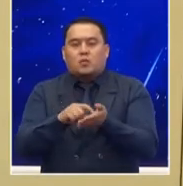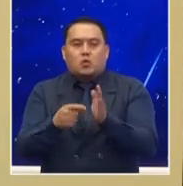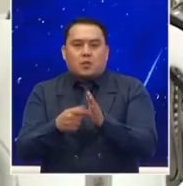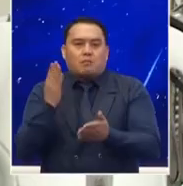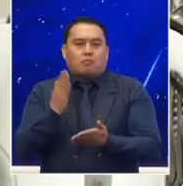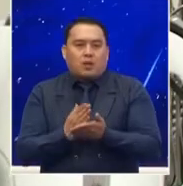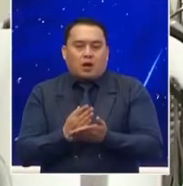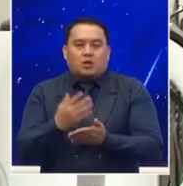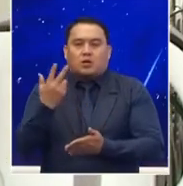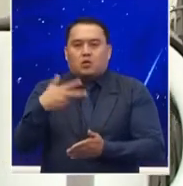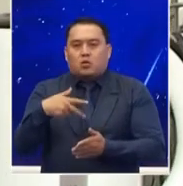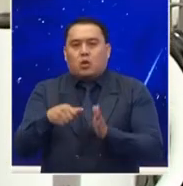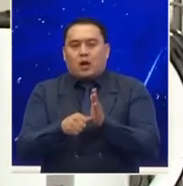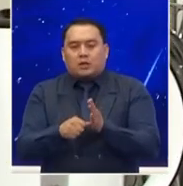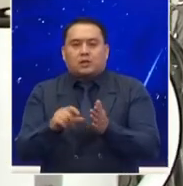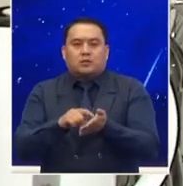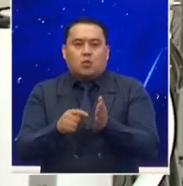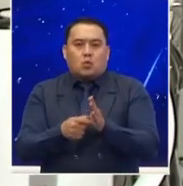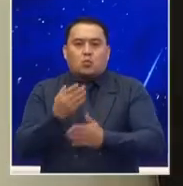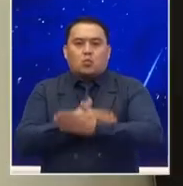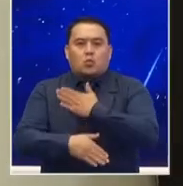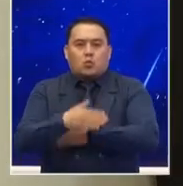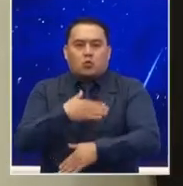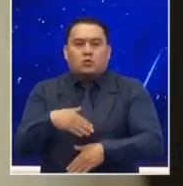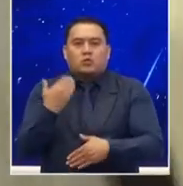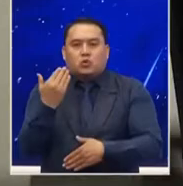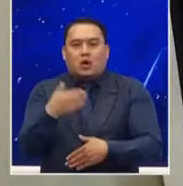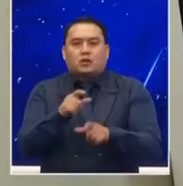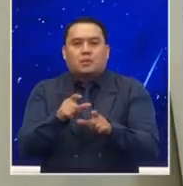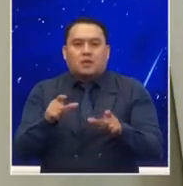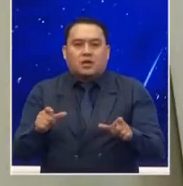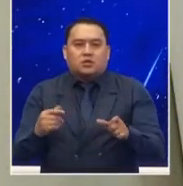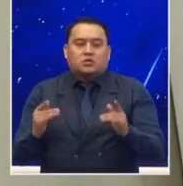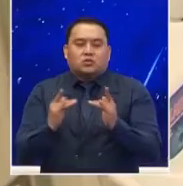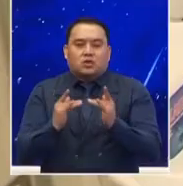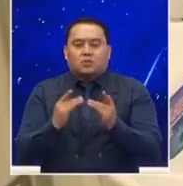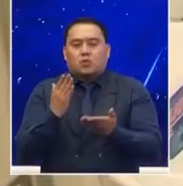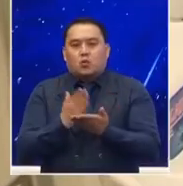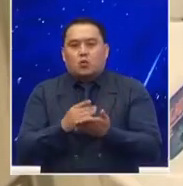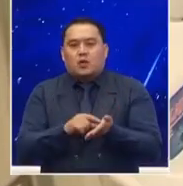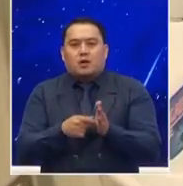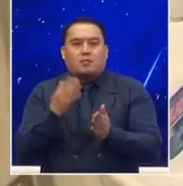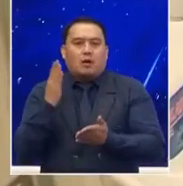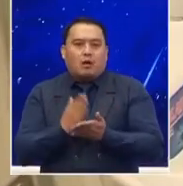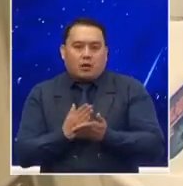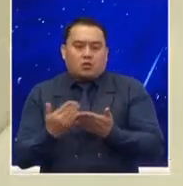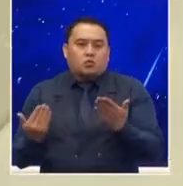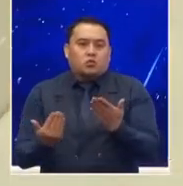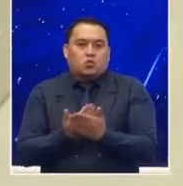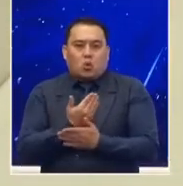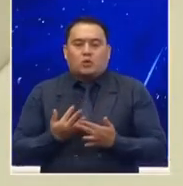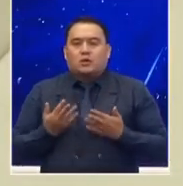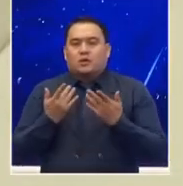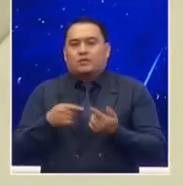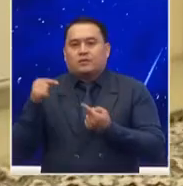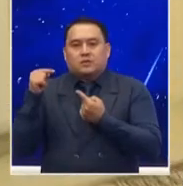3 кісілік 56 секциядан тұрады. Тіпті мүгедектер мен оларға қарайтын адамдар үшін де жатын бөлмелер қарастырылған. Заманауи нысан қазіргі талапқа